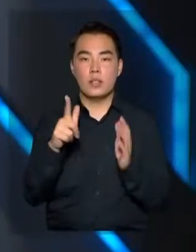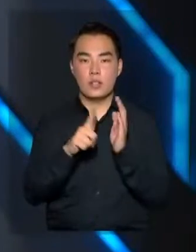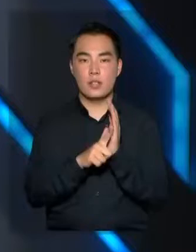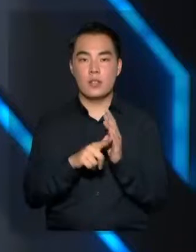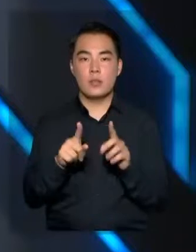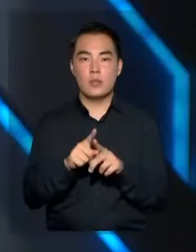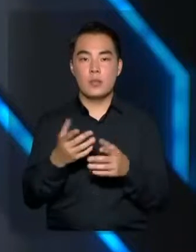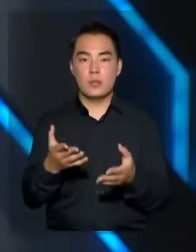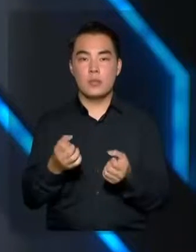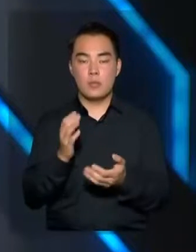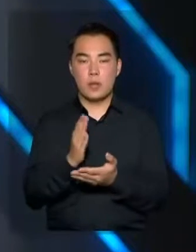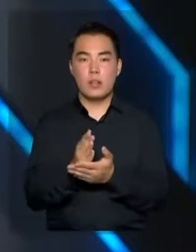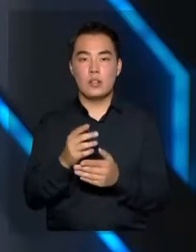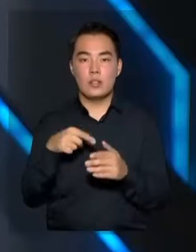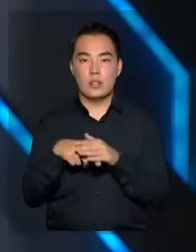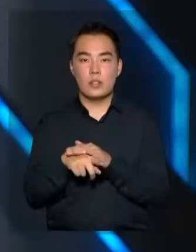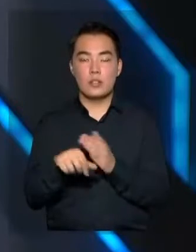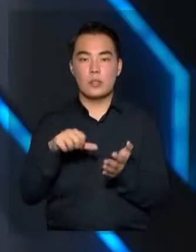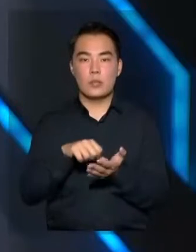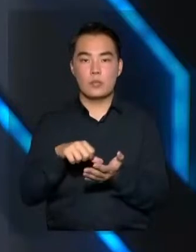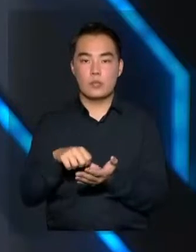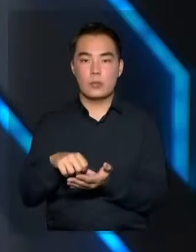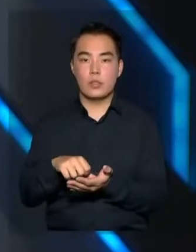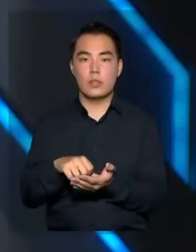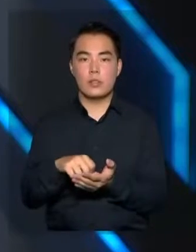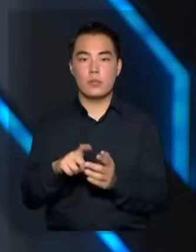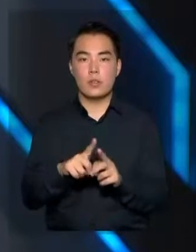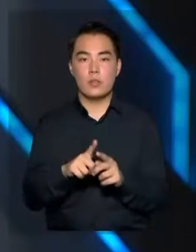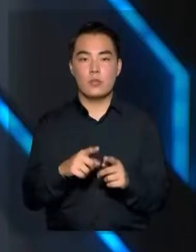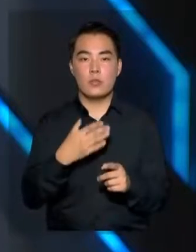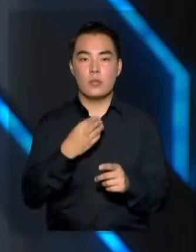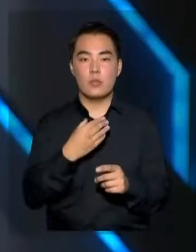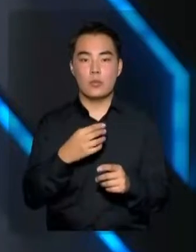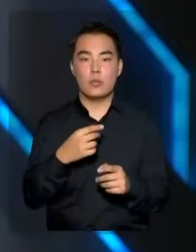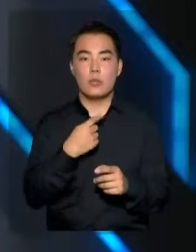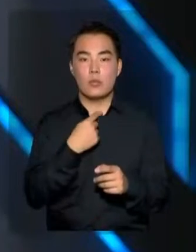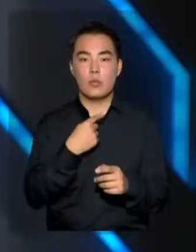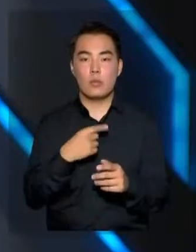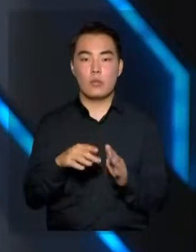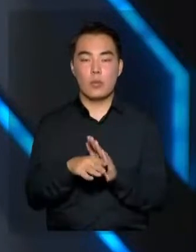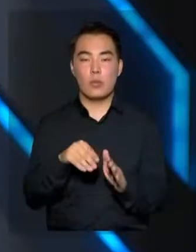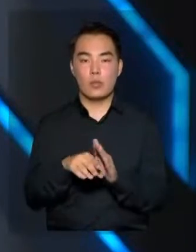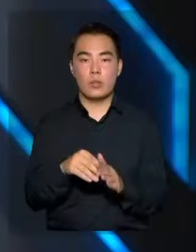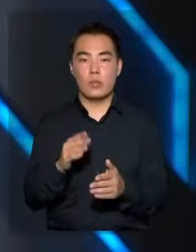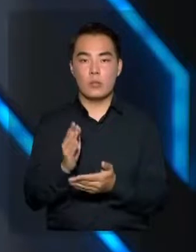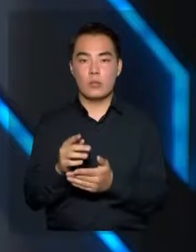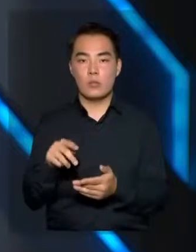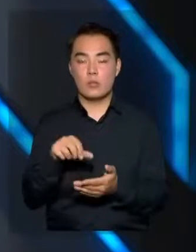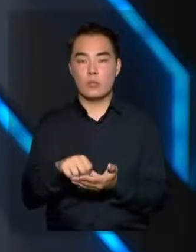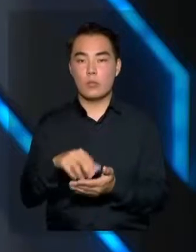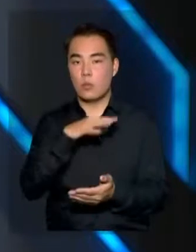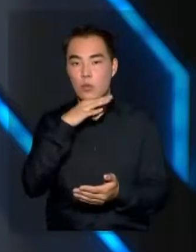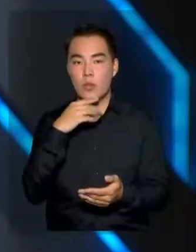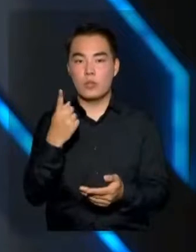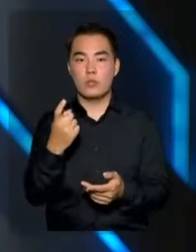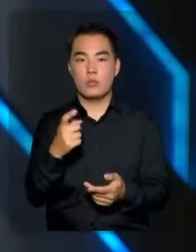қоғамдық қабылдау ашылған. Сайлаушылардың ұсыныс тілектері сол орындарда қабылданады. Қазірдің өзінде келушілер көп. Мәселен, алғашқы күннің өзінде